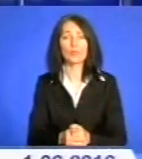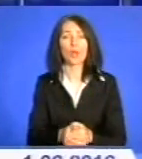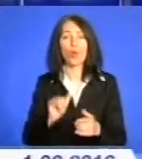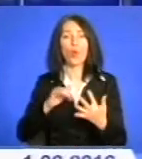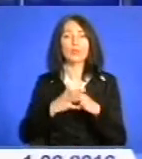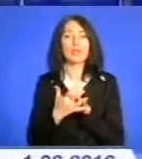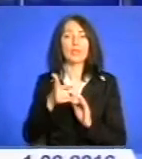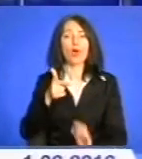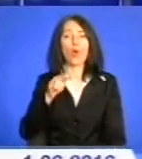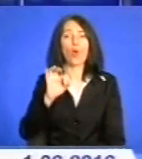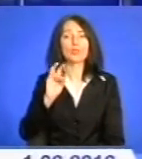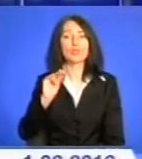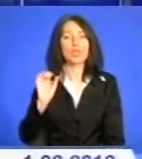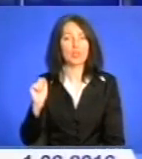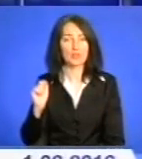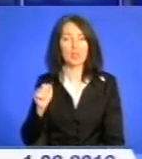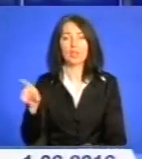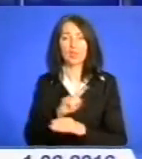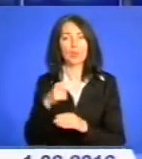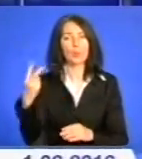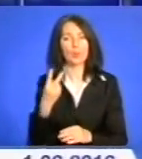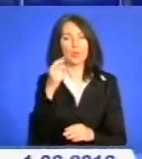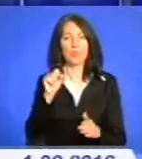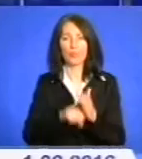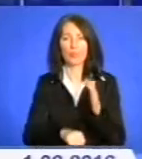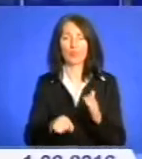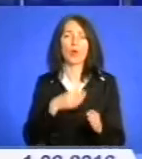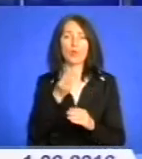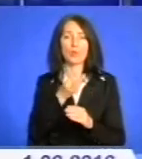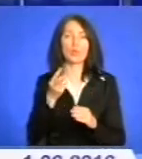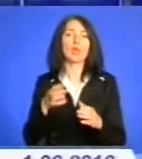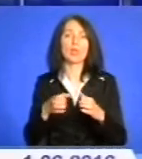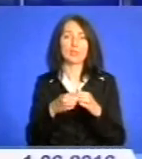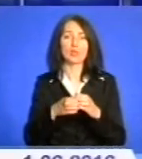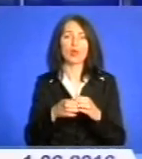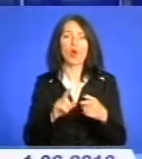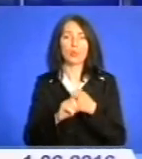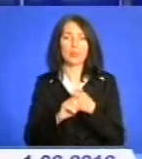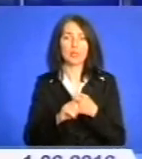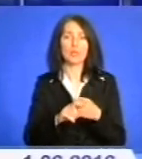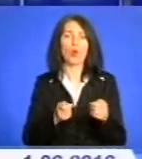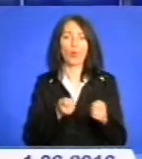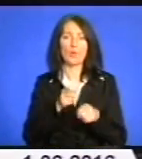У селі Гончарівка на Тернопільщині подвійне вбивство. Відеоматеріал сектору комунікації управління Нацполіції в області.